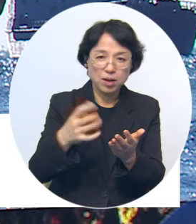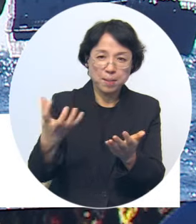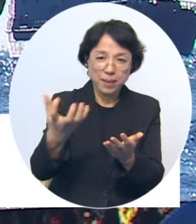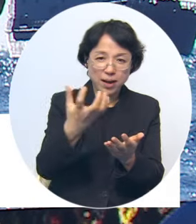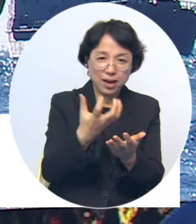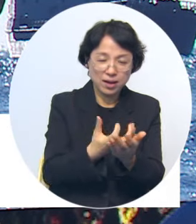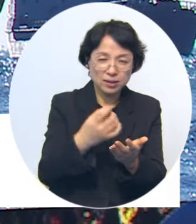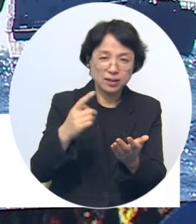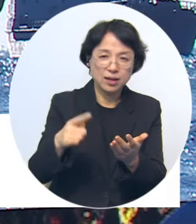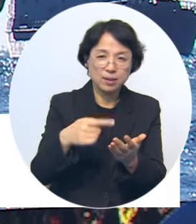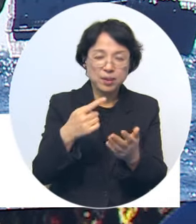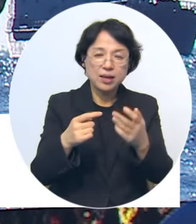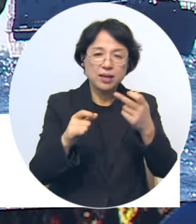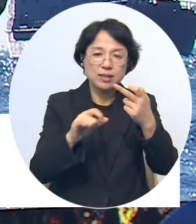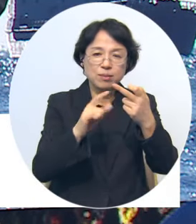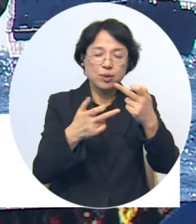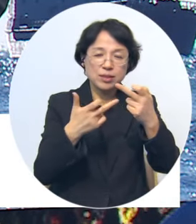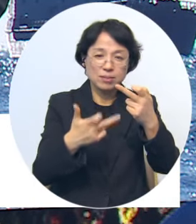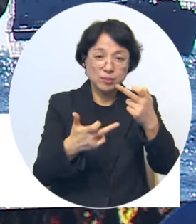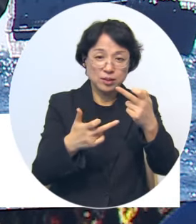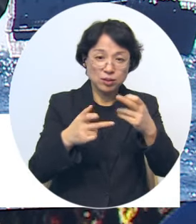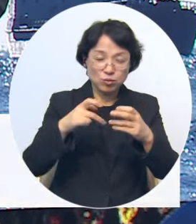카펠라오피스텔 부산